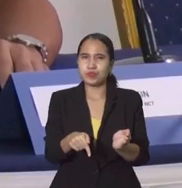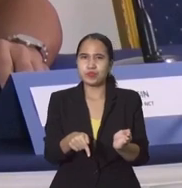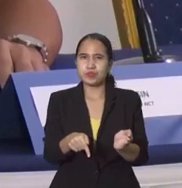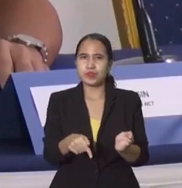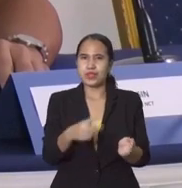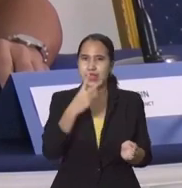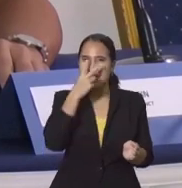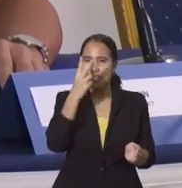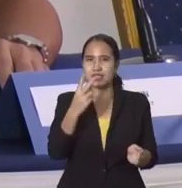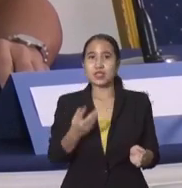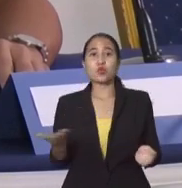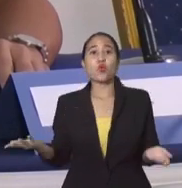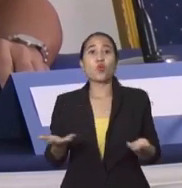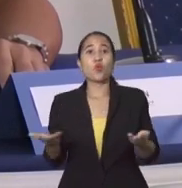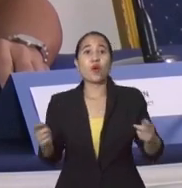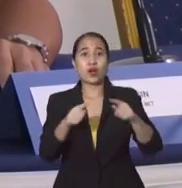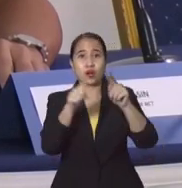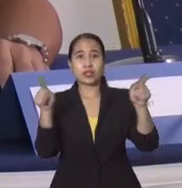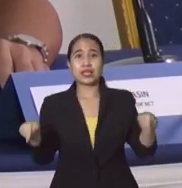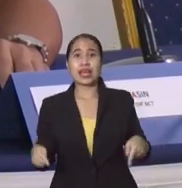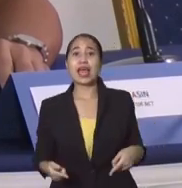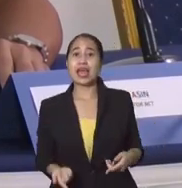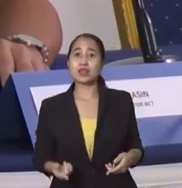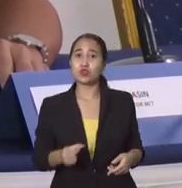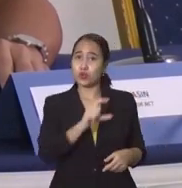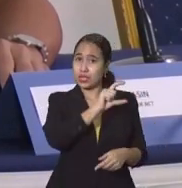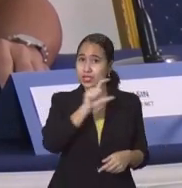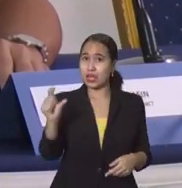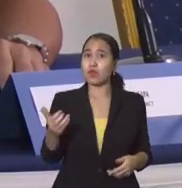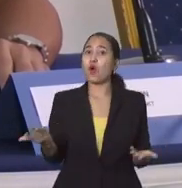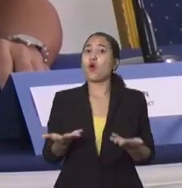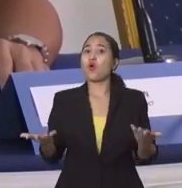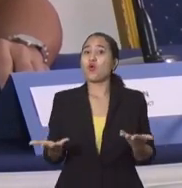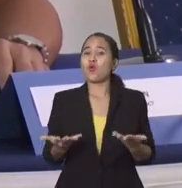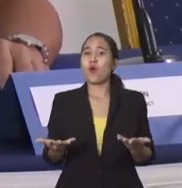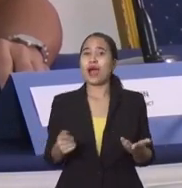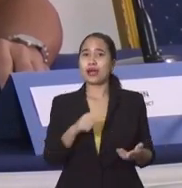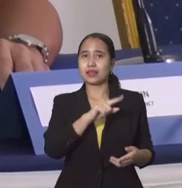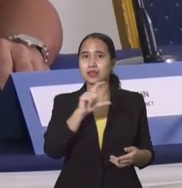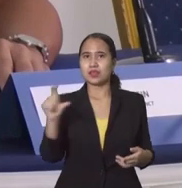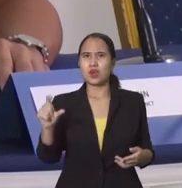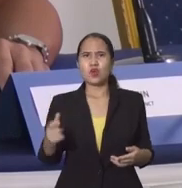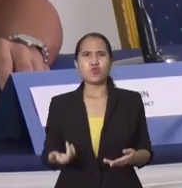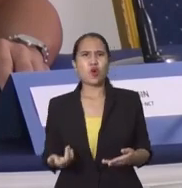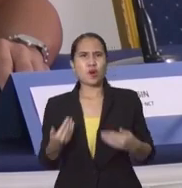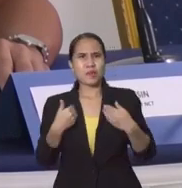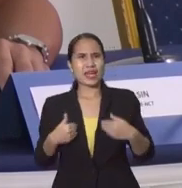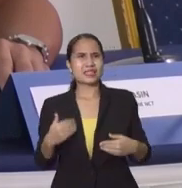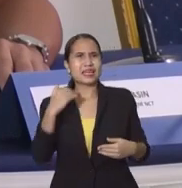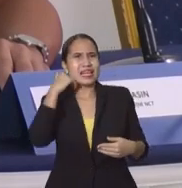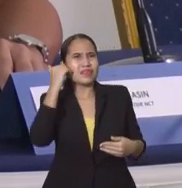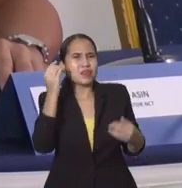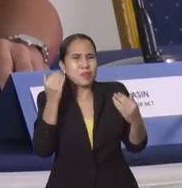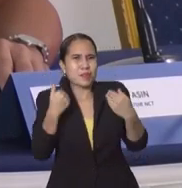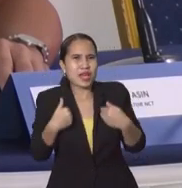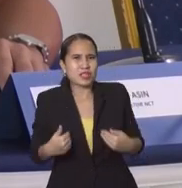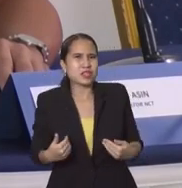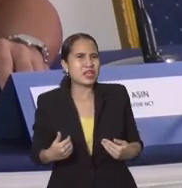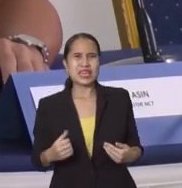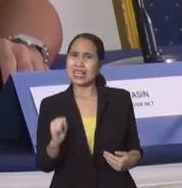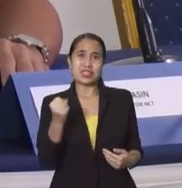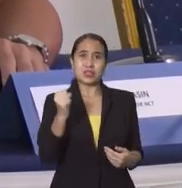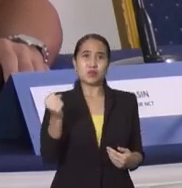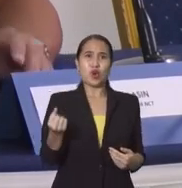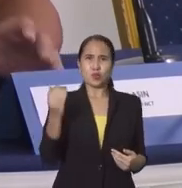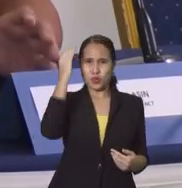is, je ziet ook, er is zelfs vermeld waar die container staat. Dus het is voor betrokkenen, geliefden, is het niet moeilijk om te achterhalen dat